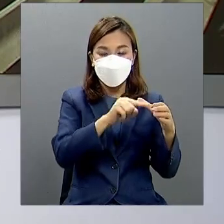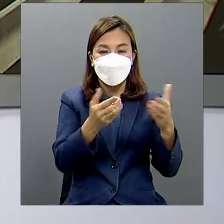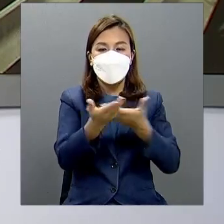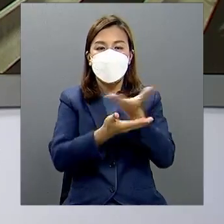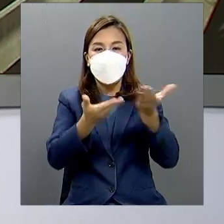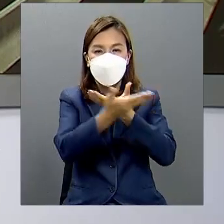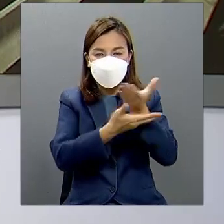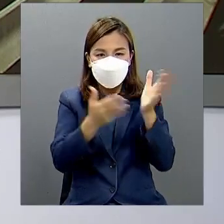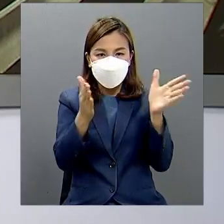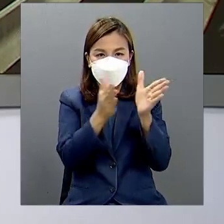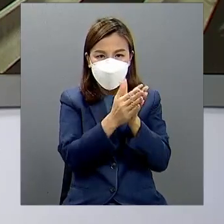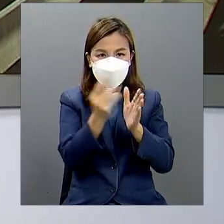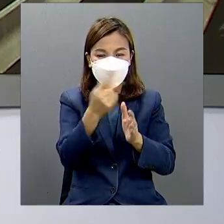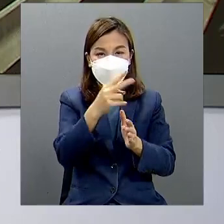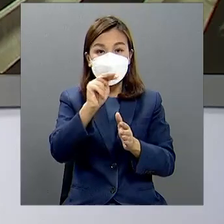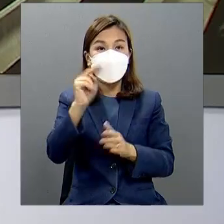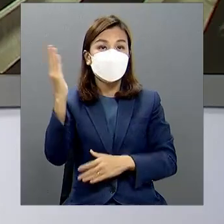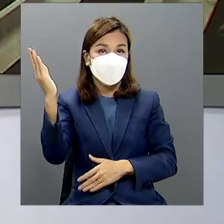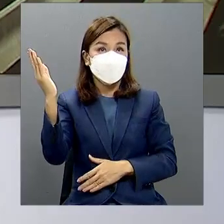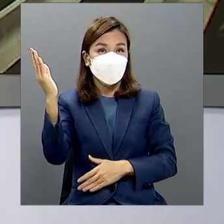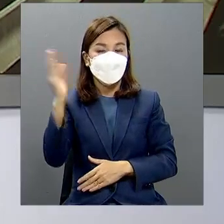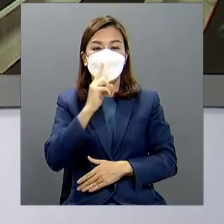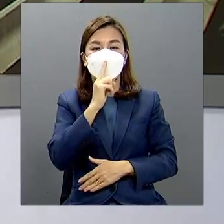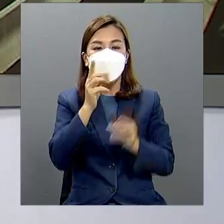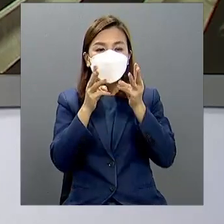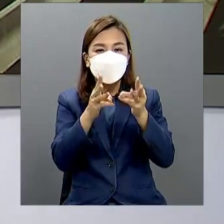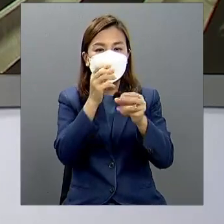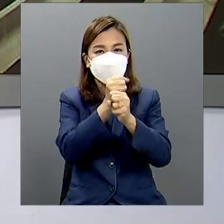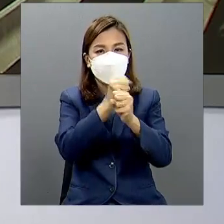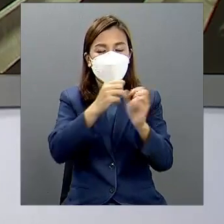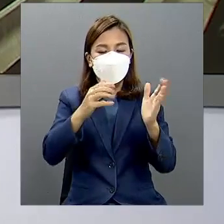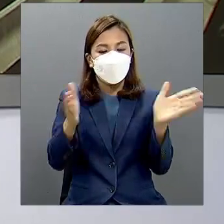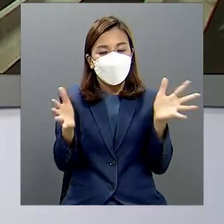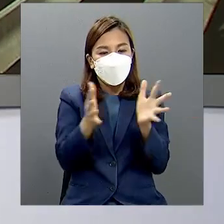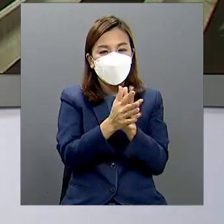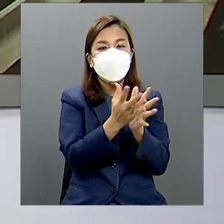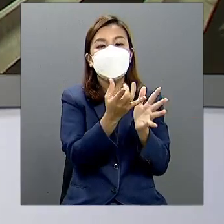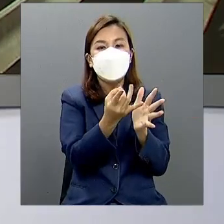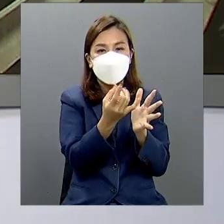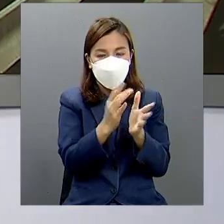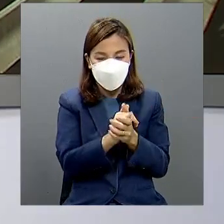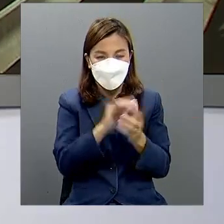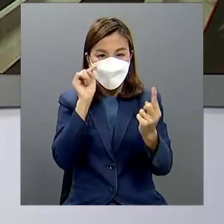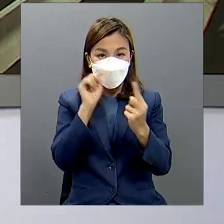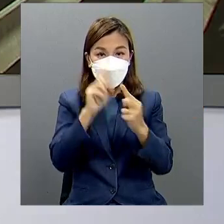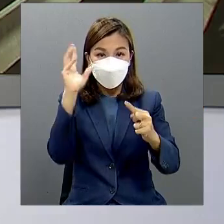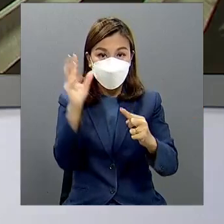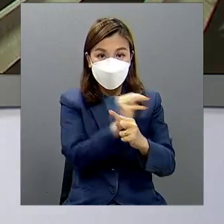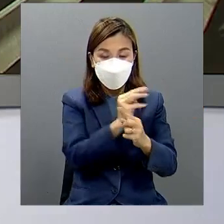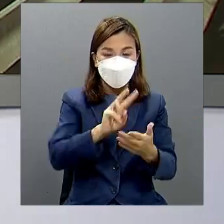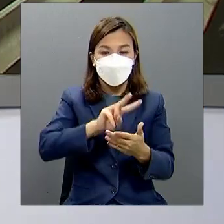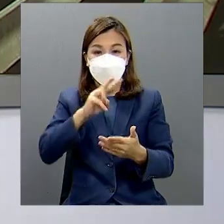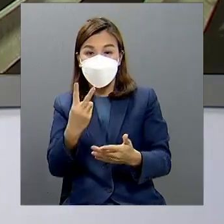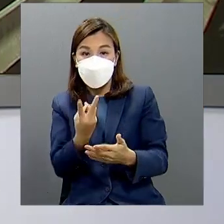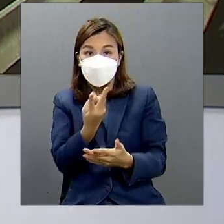มนัสพรหมเผ่าถึงแนวทางการทำงานร่วมกันและนี่ล่ะค่ะตัวแปรทางการเมืองตัวจริงด้วยเสียงส.ส.ที่กำลังจะ